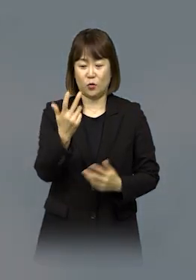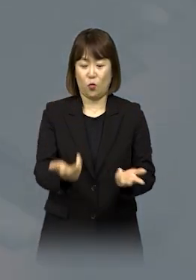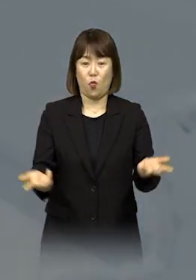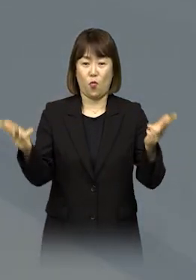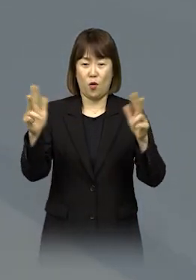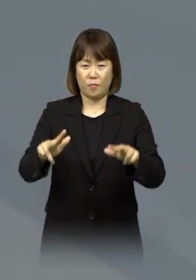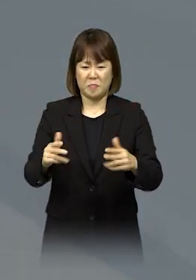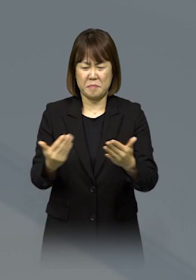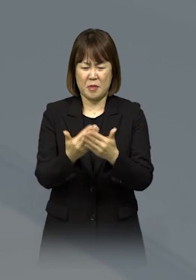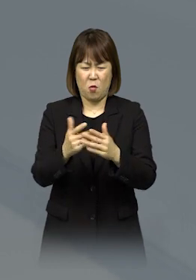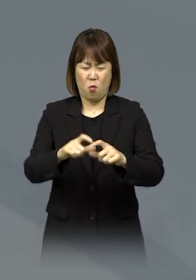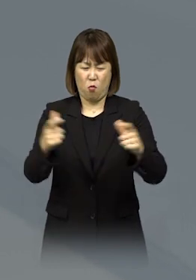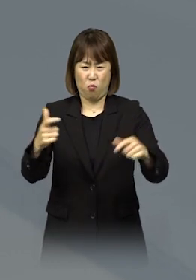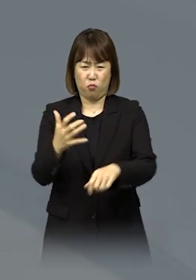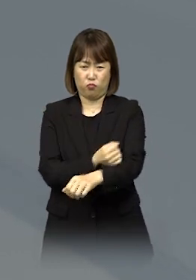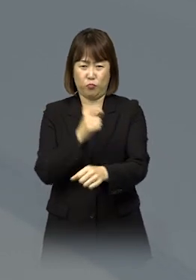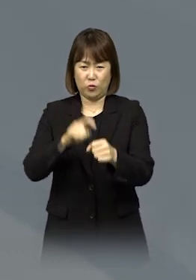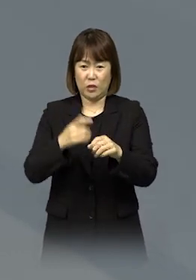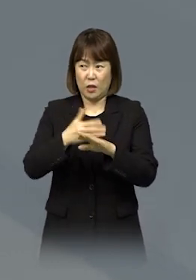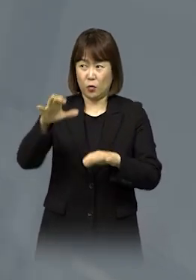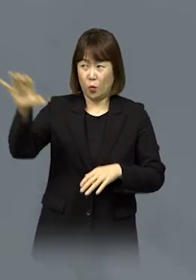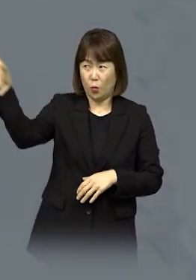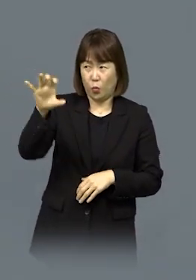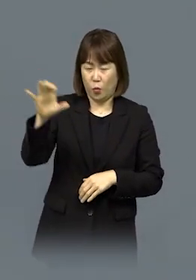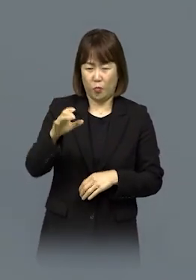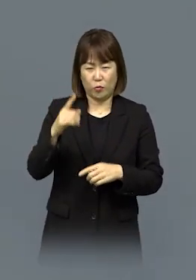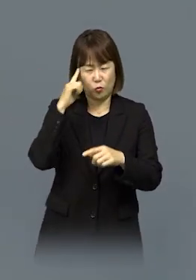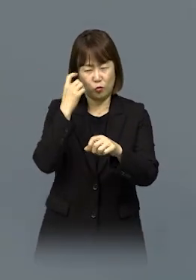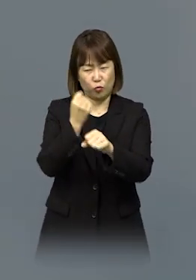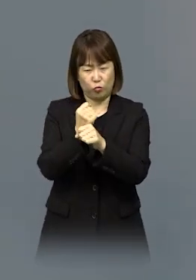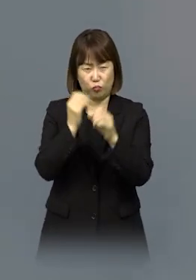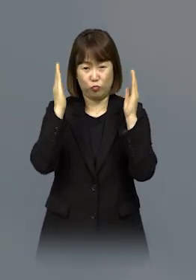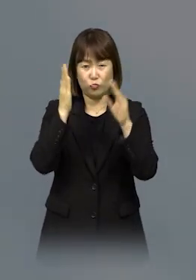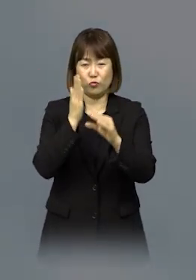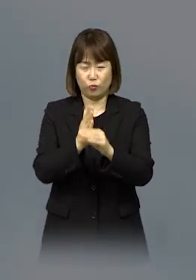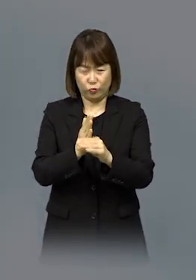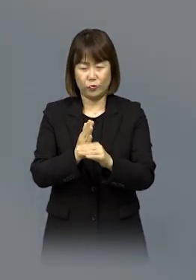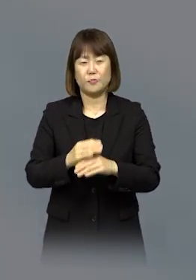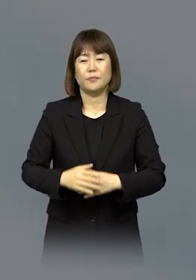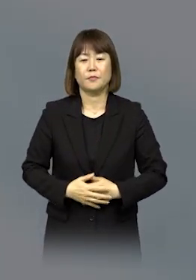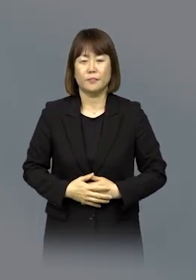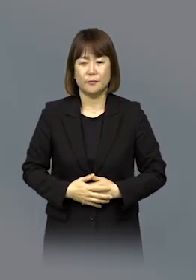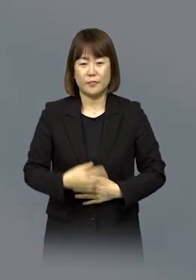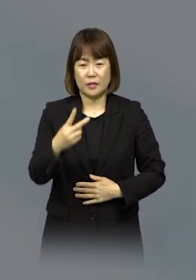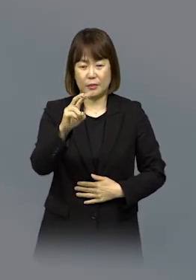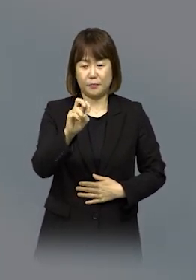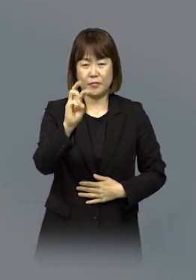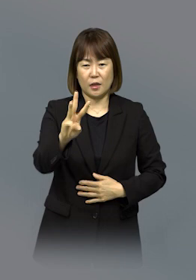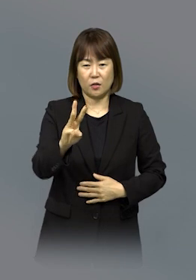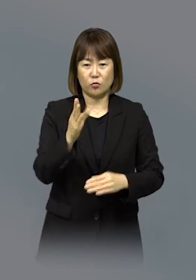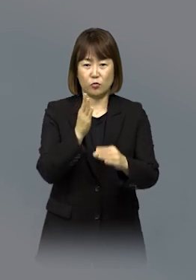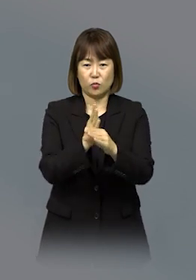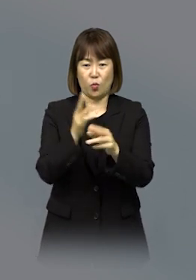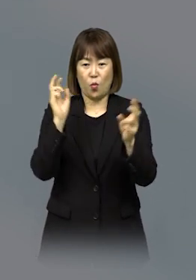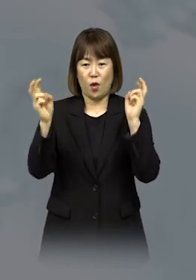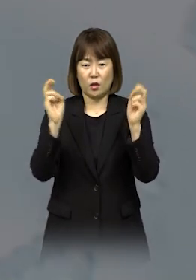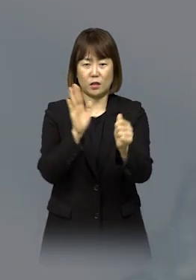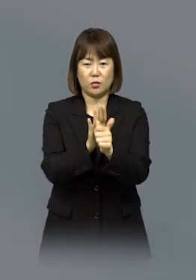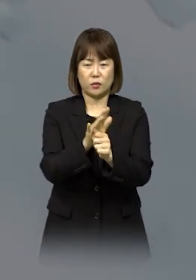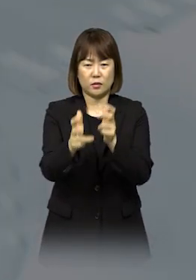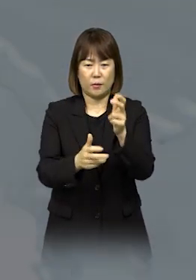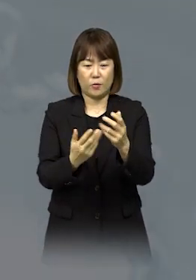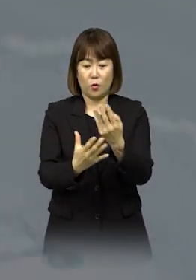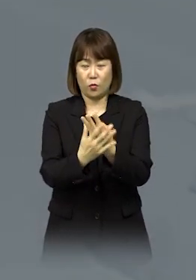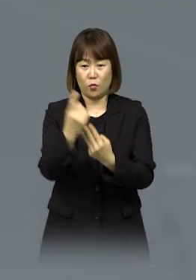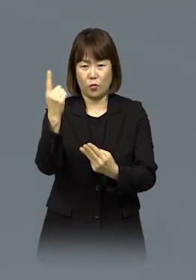황산공원을 활성화하기 위해 타지역 벤치마킹을 하는 등 방안을 모색하고 있습니다 2023년 중소기업지원사업